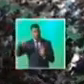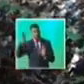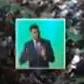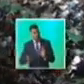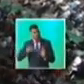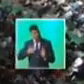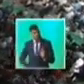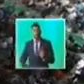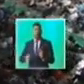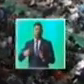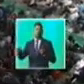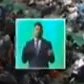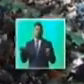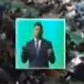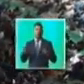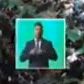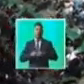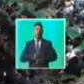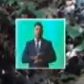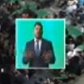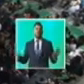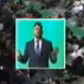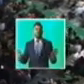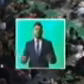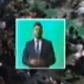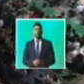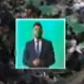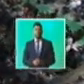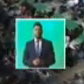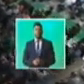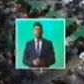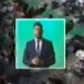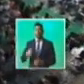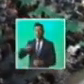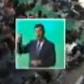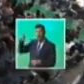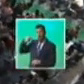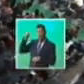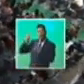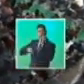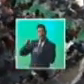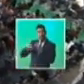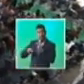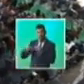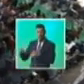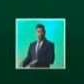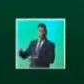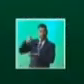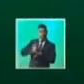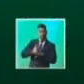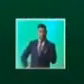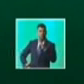πρόσωπο ο κύριος Ανδρουλάκης. Δηλαδή, θα πάμε σε εκλογές. Θα ψηφίσουν οι πολίτες αυτό που θέλουν να ψηφίσουν. Θα έχουμε ένα